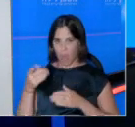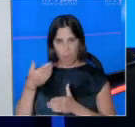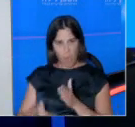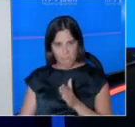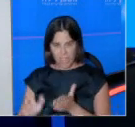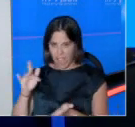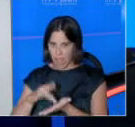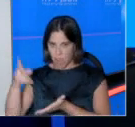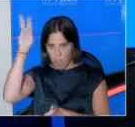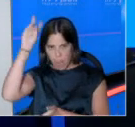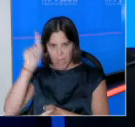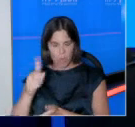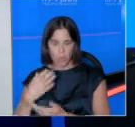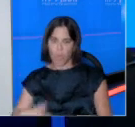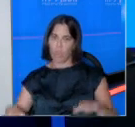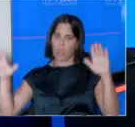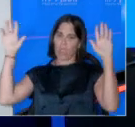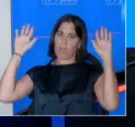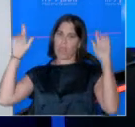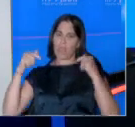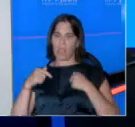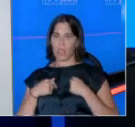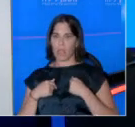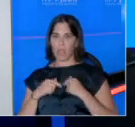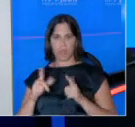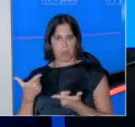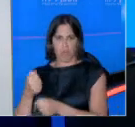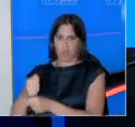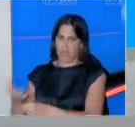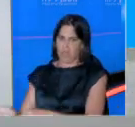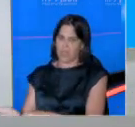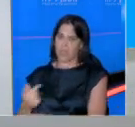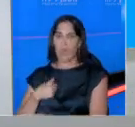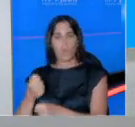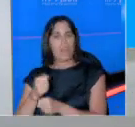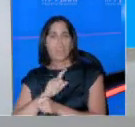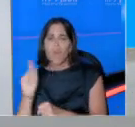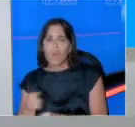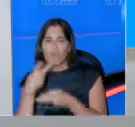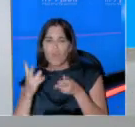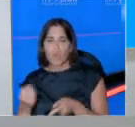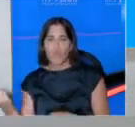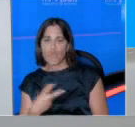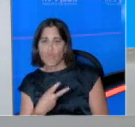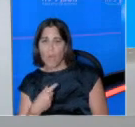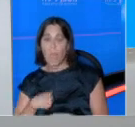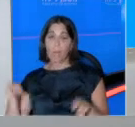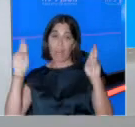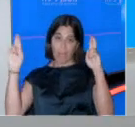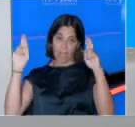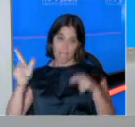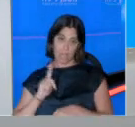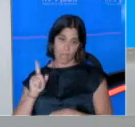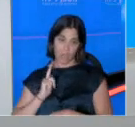המקום שלו בליכוד, הוא לא ירים ידיים כל כך מהר, הוא ינסה עוד לעשות כל מה שהוא יכול בשבועיים שיש כרגע. אני מקווה ברמה